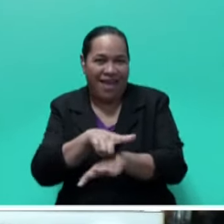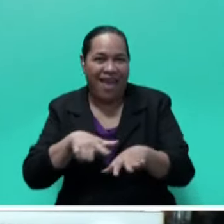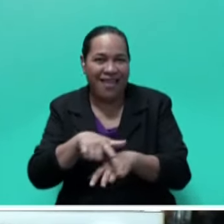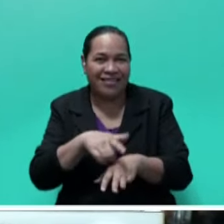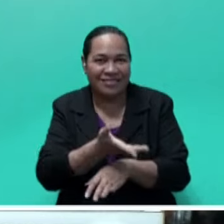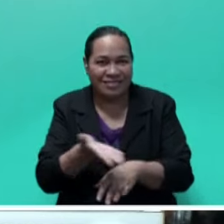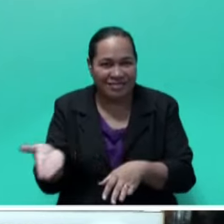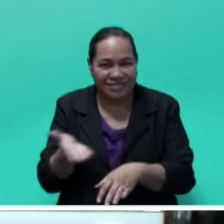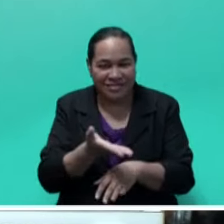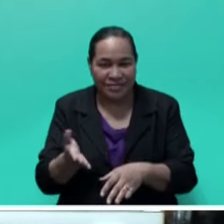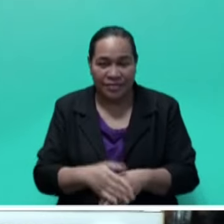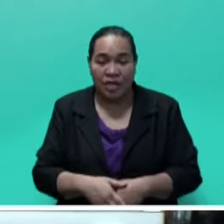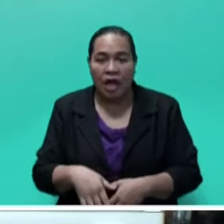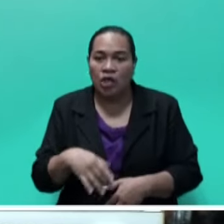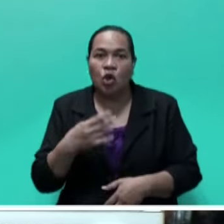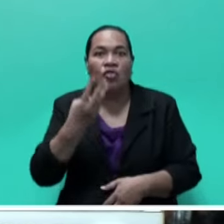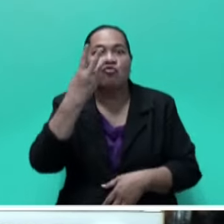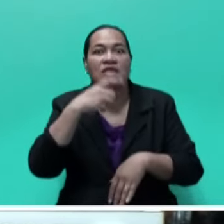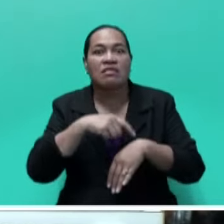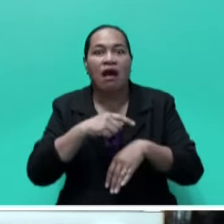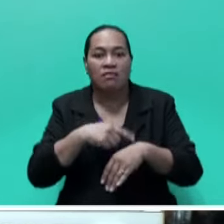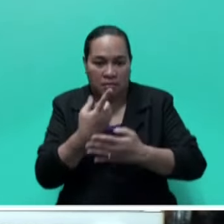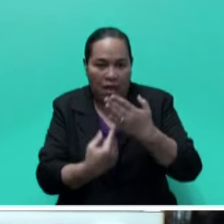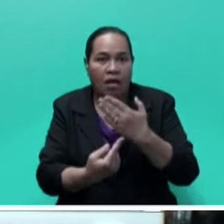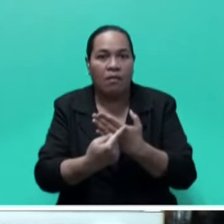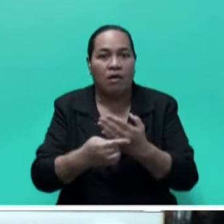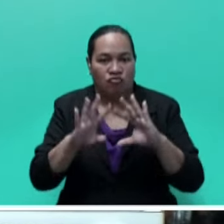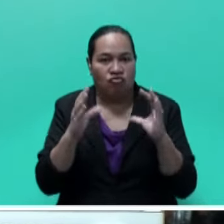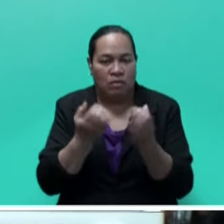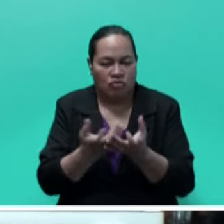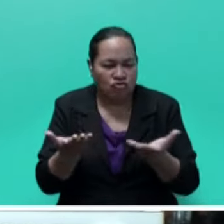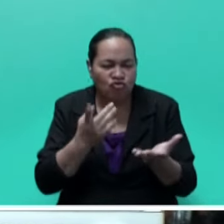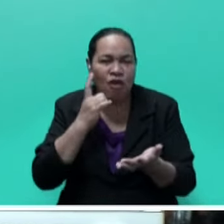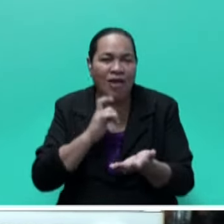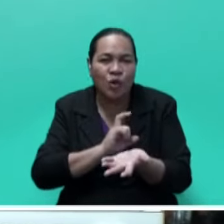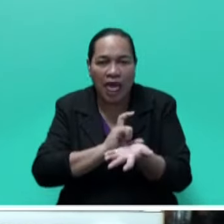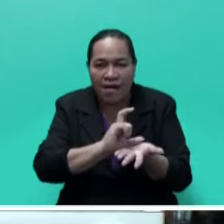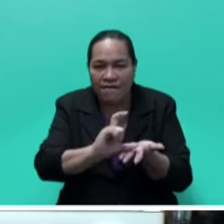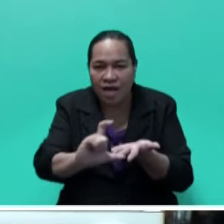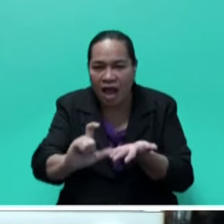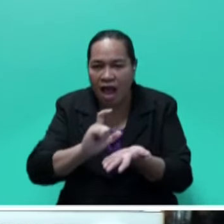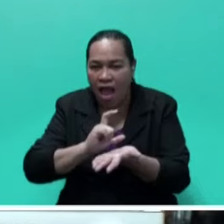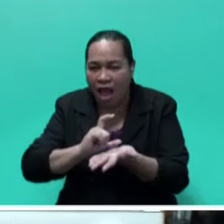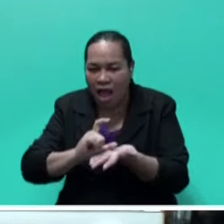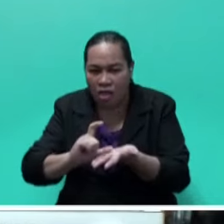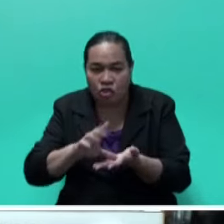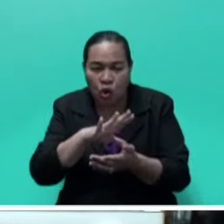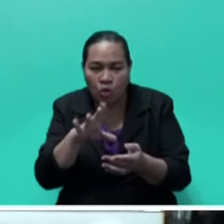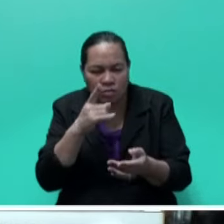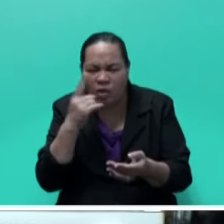Ni o ti e ngaravi waka tolu kena vetala noa. Me ravi waka rara mataki. Merau ni lorai na non